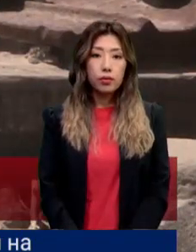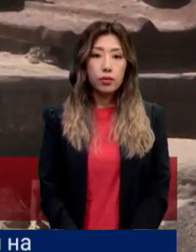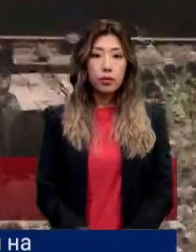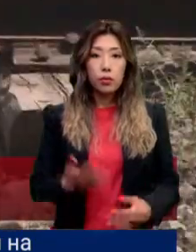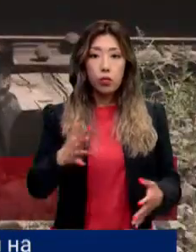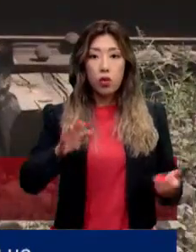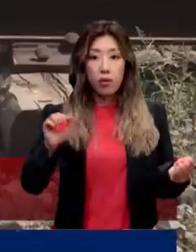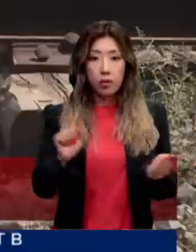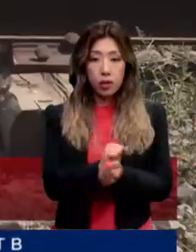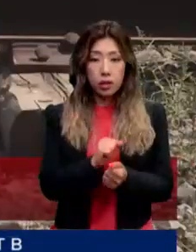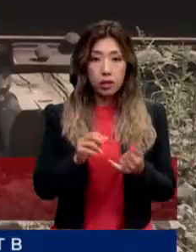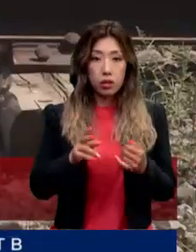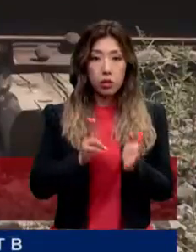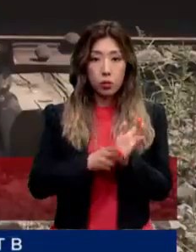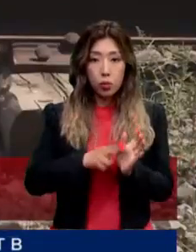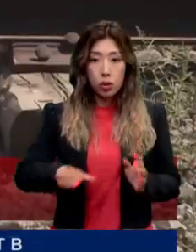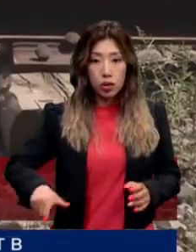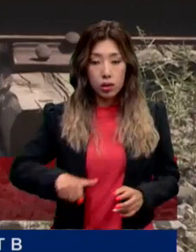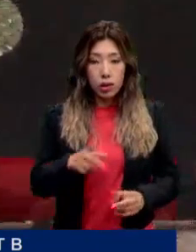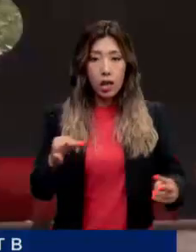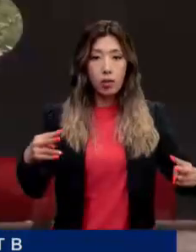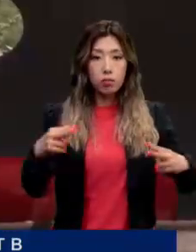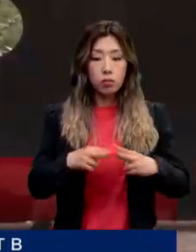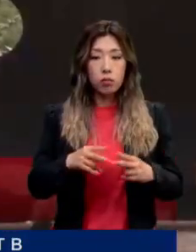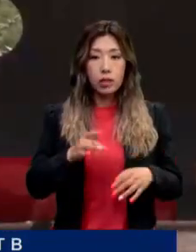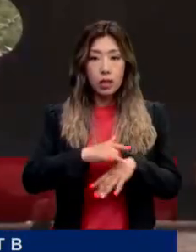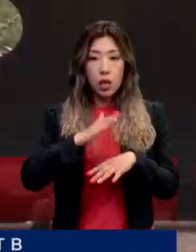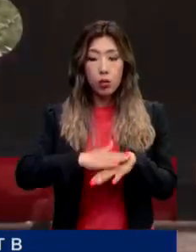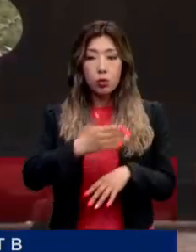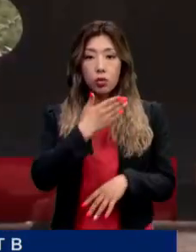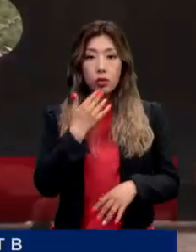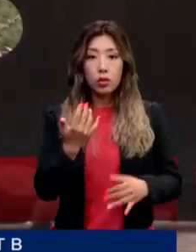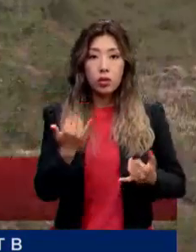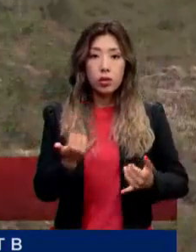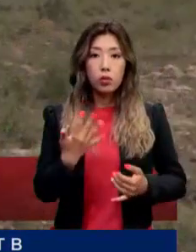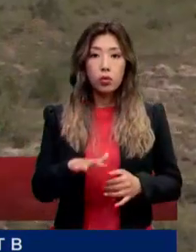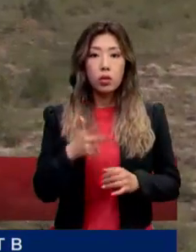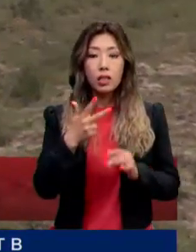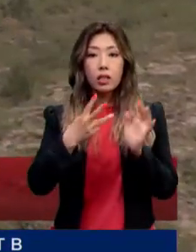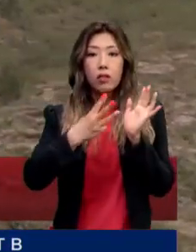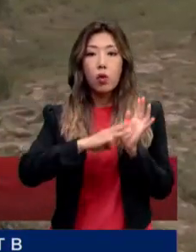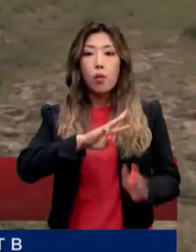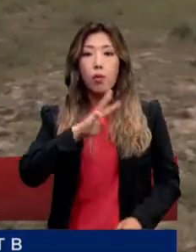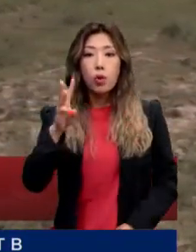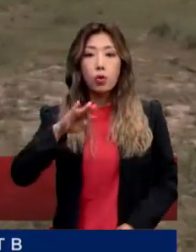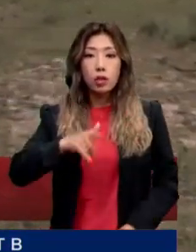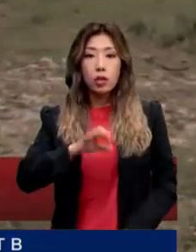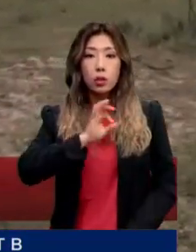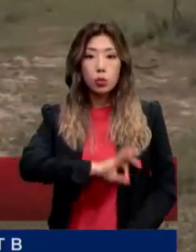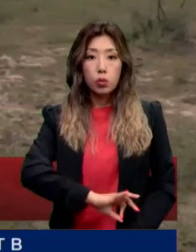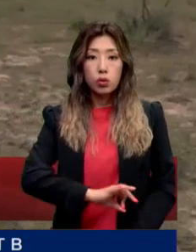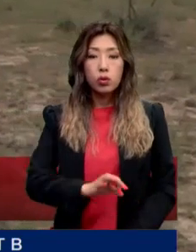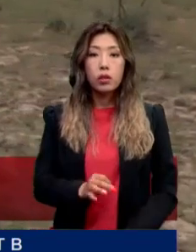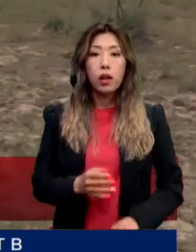Высохшие шпалы и неприкрепленные друг к другу рельсы. Так выглядит ремонт железнодорожного полотна на 38 миллионов тенге. Эту сумму из бюджета